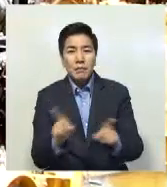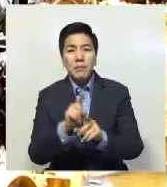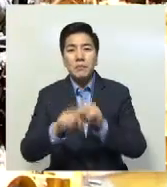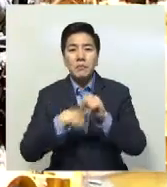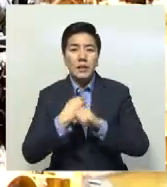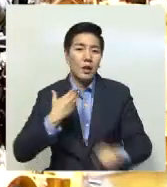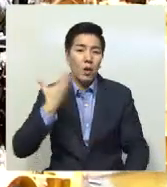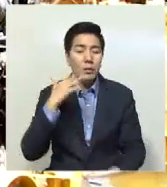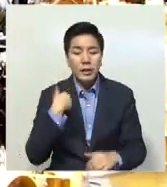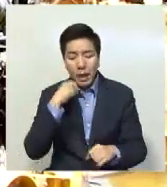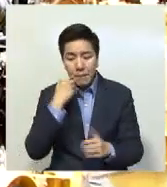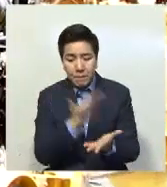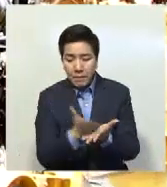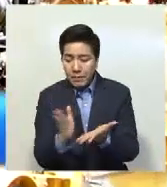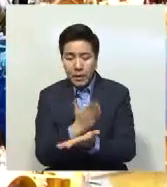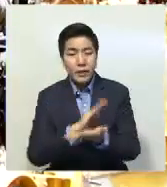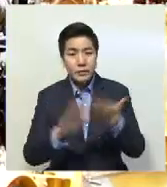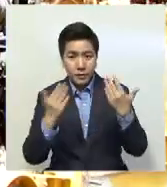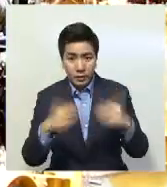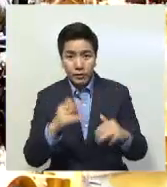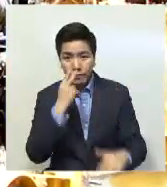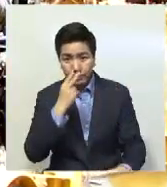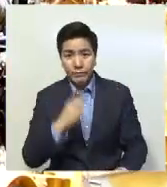าเพราะมีการตัดยอดน้ำแล้วไปฟังกันค่ะ